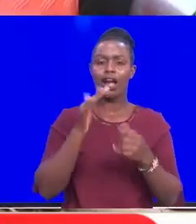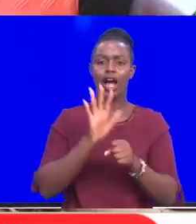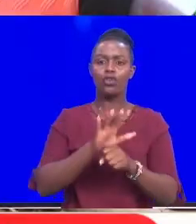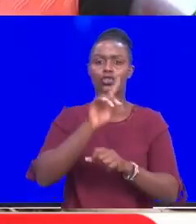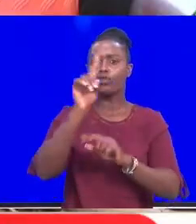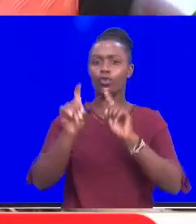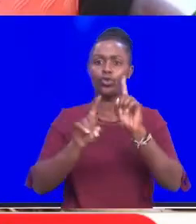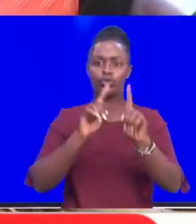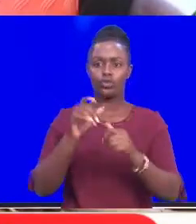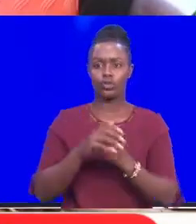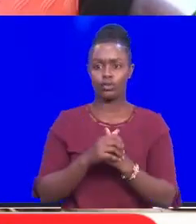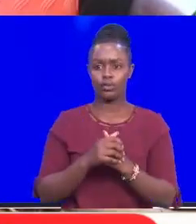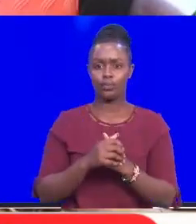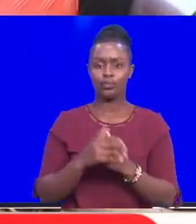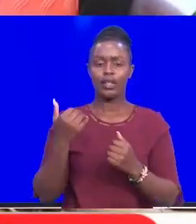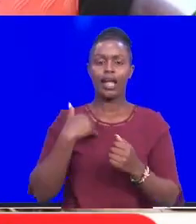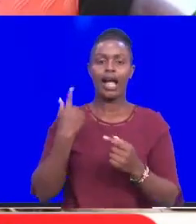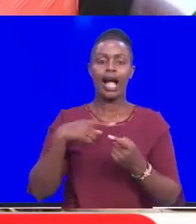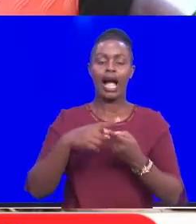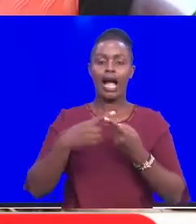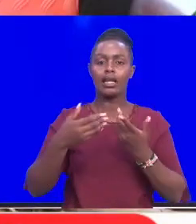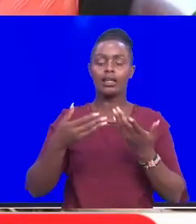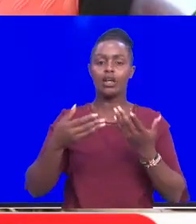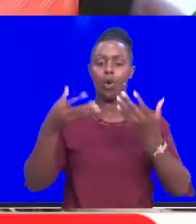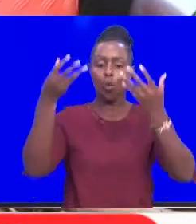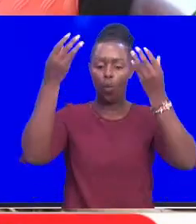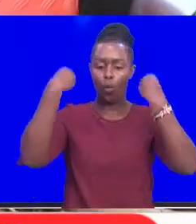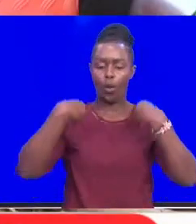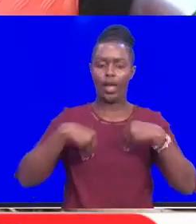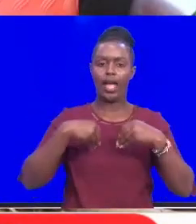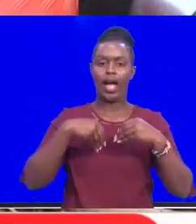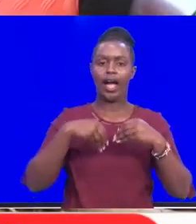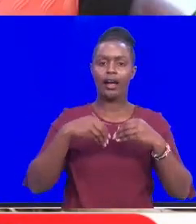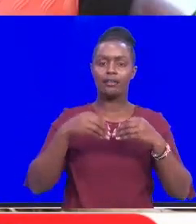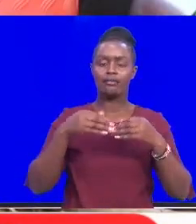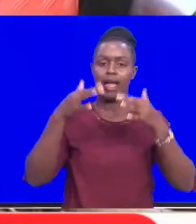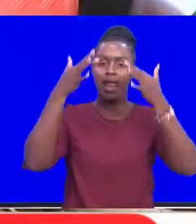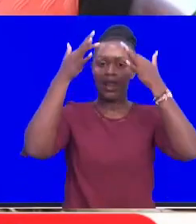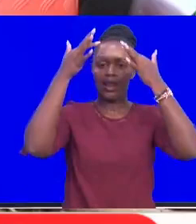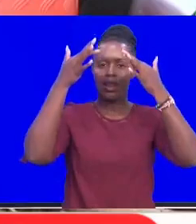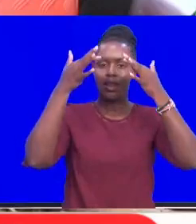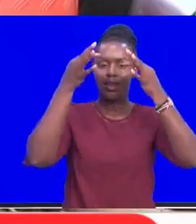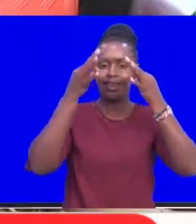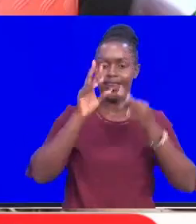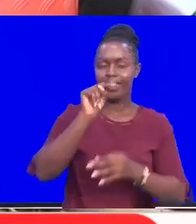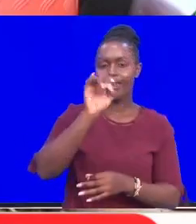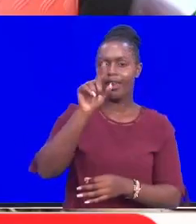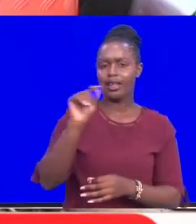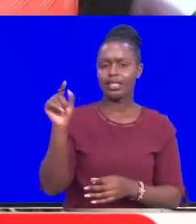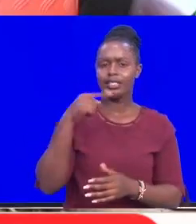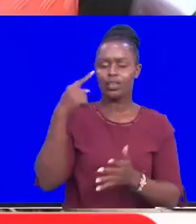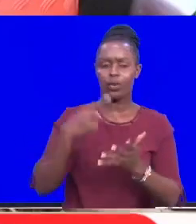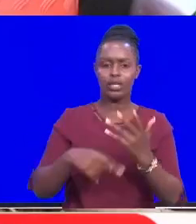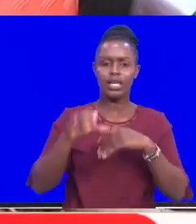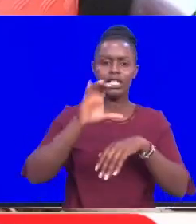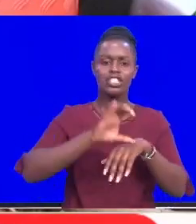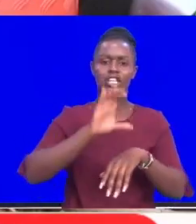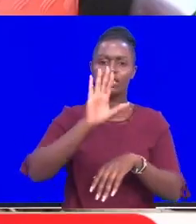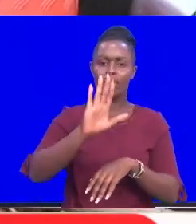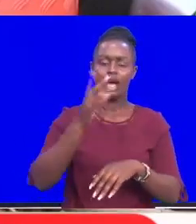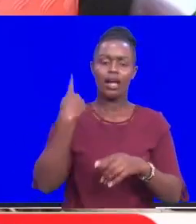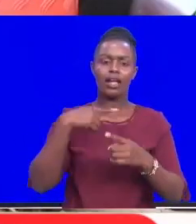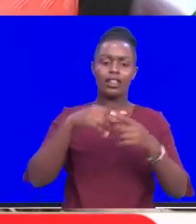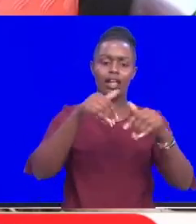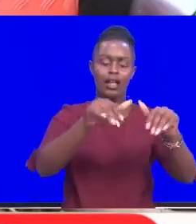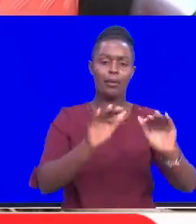na net kama ile harusi. Alikuwa ati wanasemanga kanisa yao wanasikana wakiwa nafaa nguo kama saa harusi.